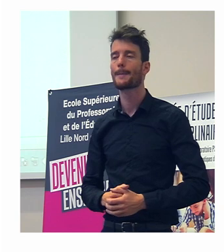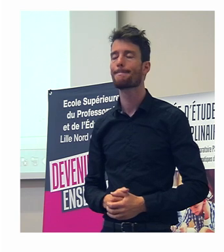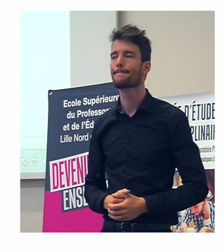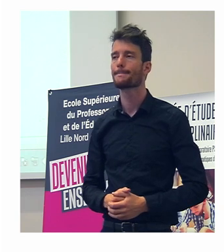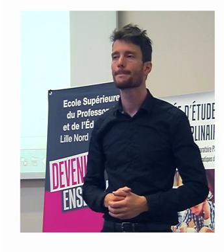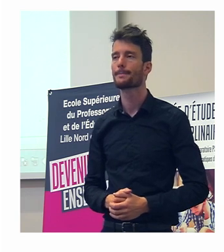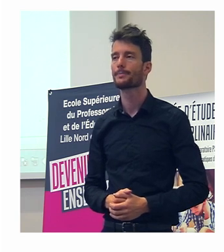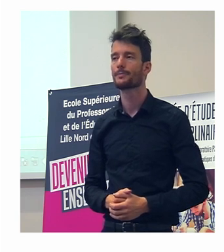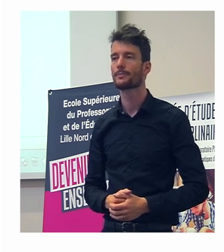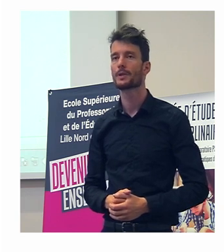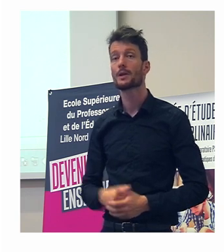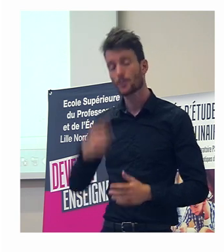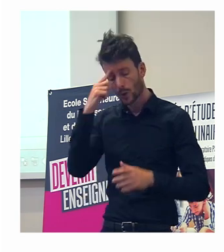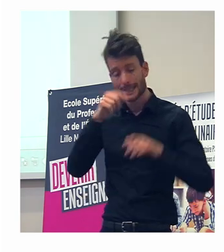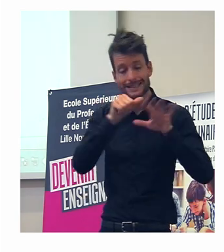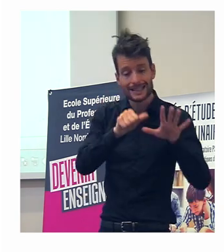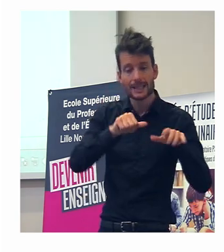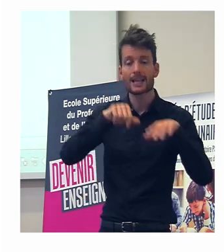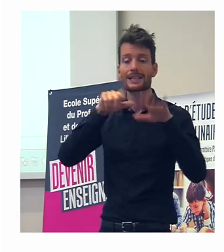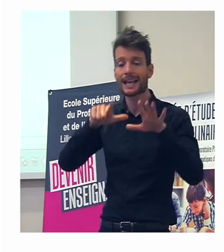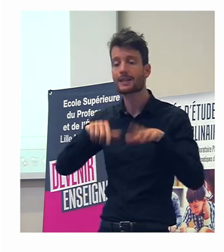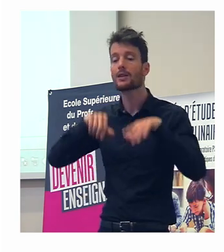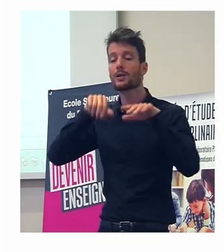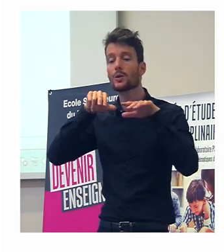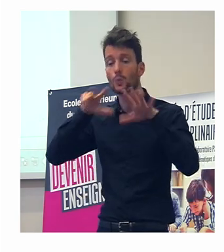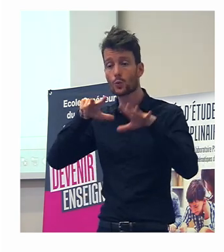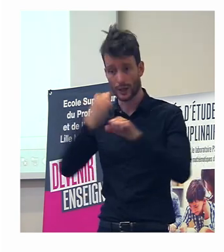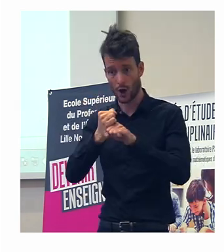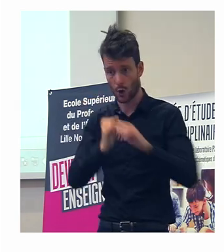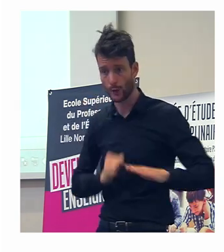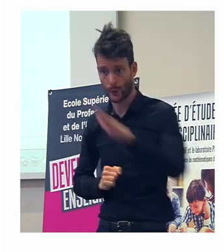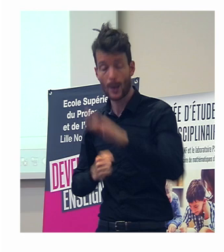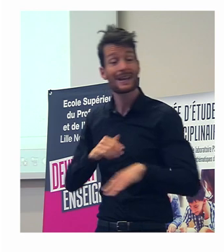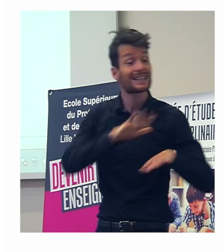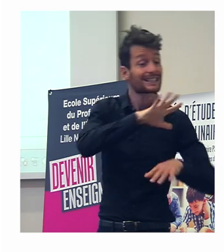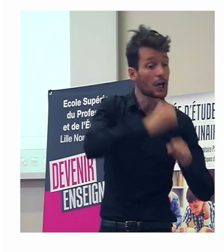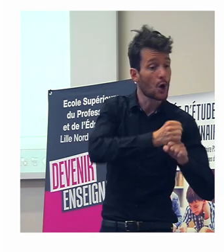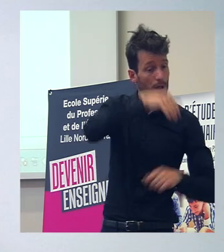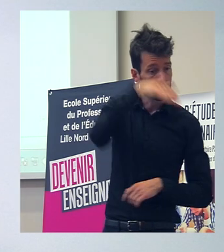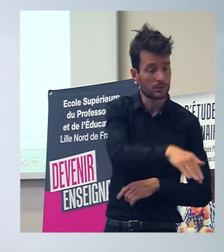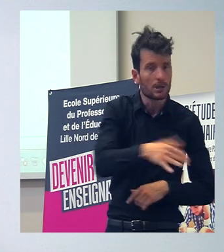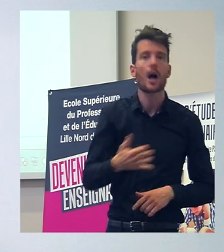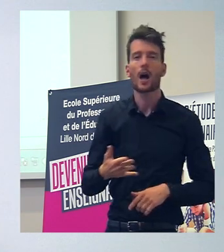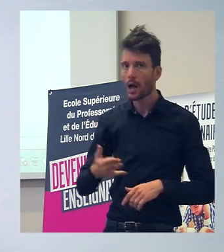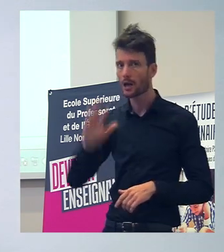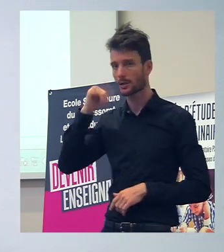Pour les 6, 7 et 8 ans, mais pour les 5 ans, c'était une régression. C'est pour ça que j'ai fait une deuxième recherche,